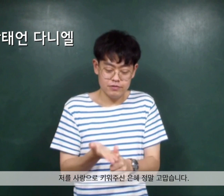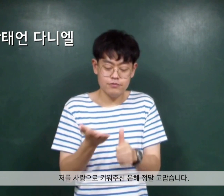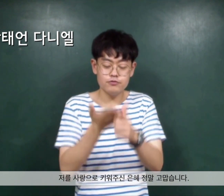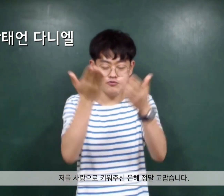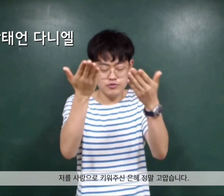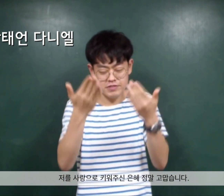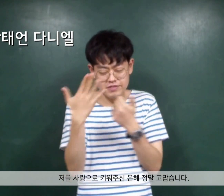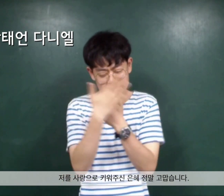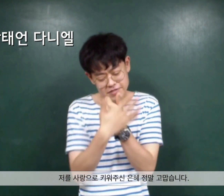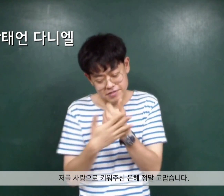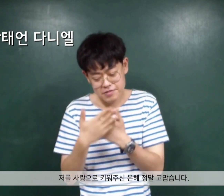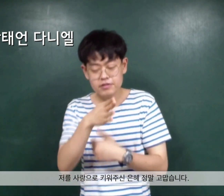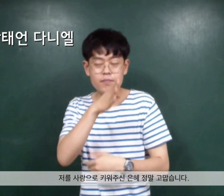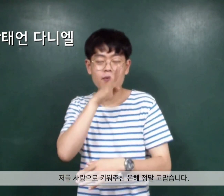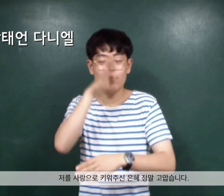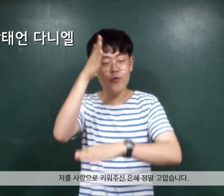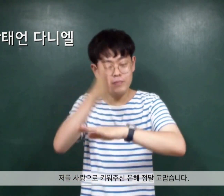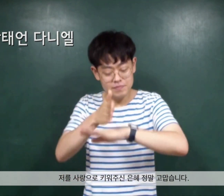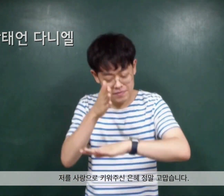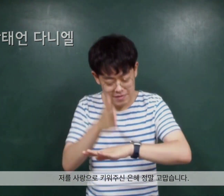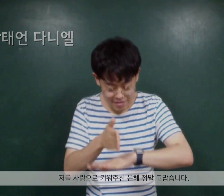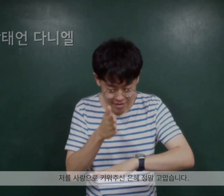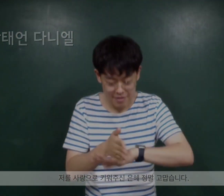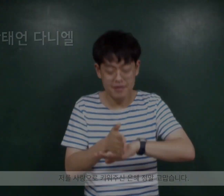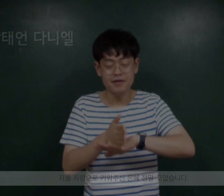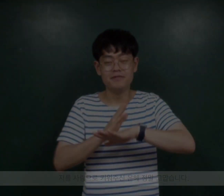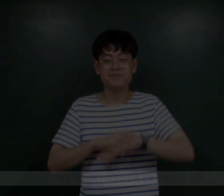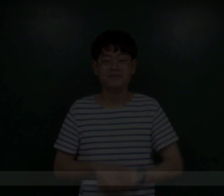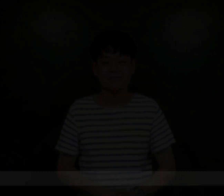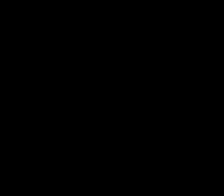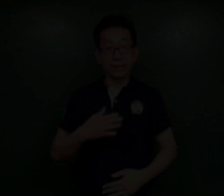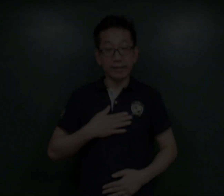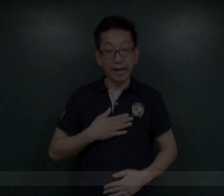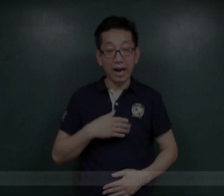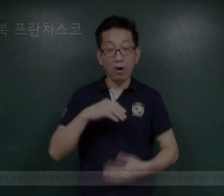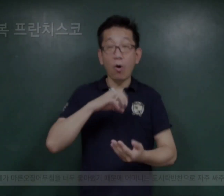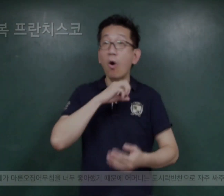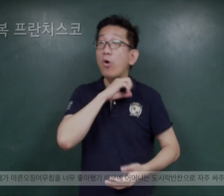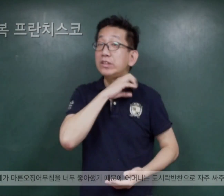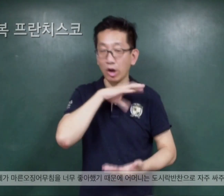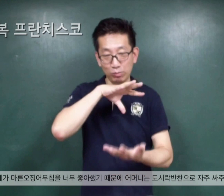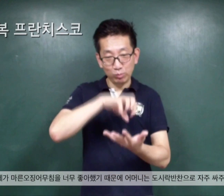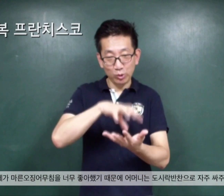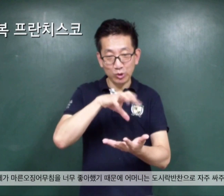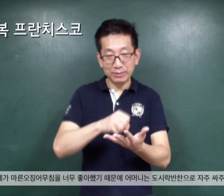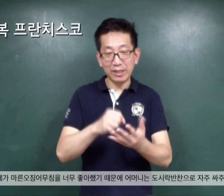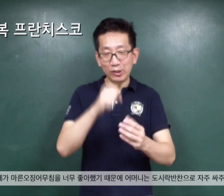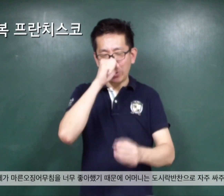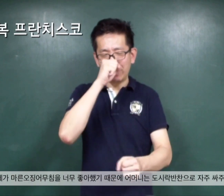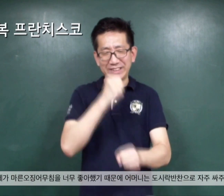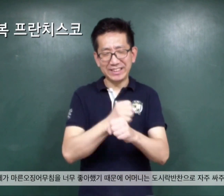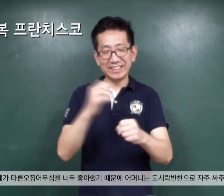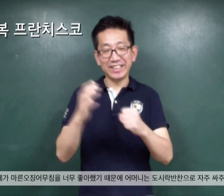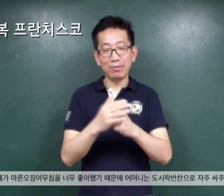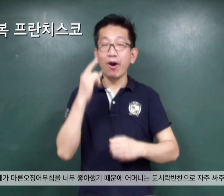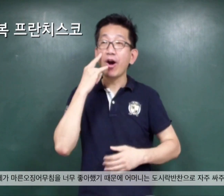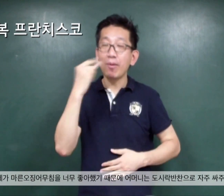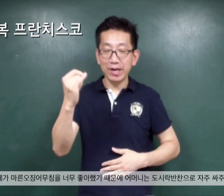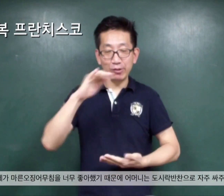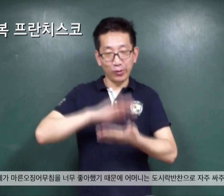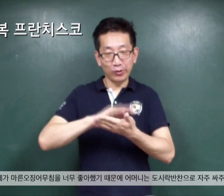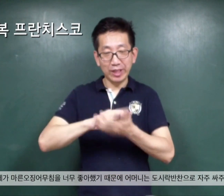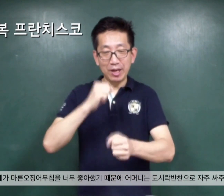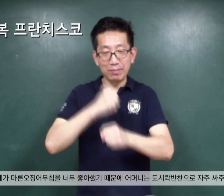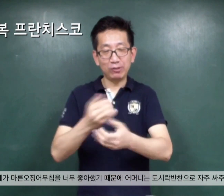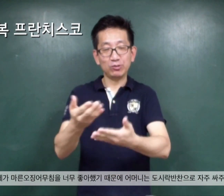저를 사랑으로 키워주신 은혜에 정말 고맙습니다. 네, 이연보 프란치스코 형제님 사연입니다. 제가